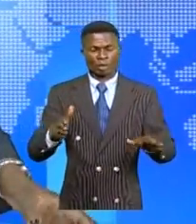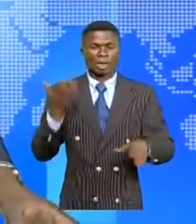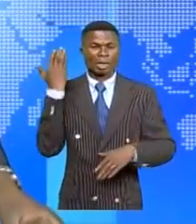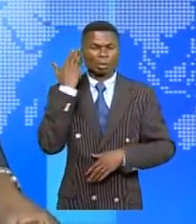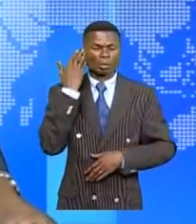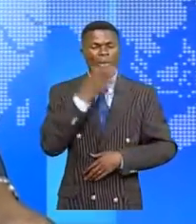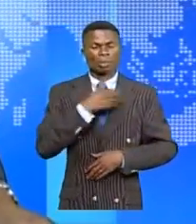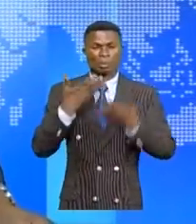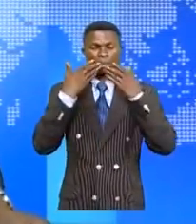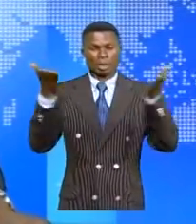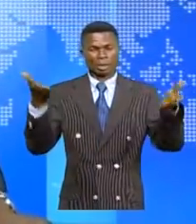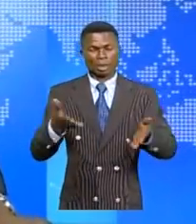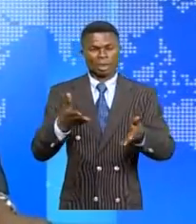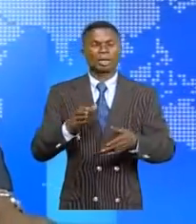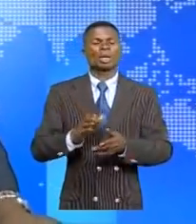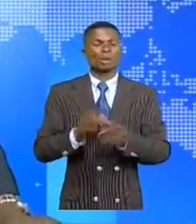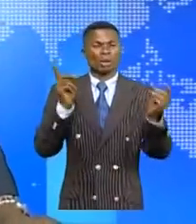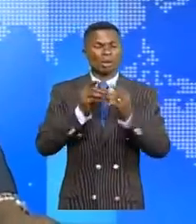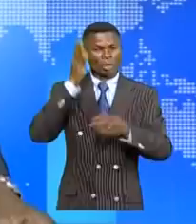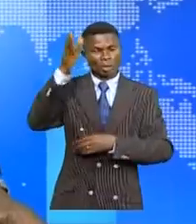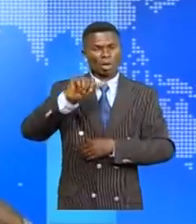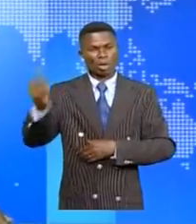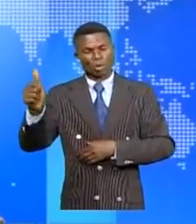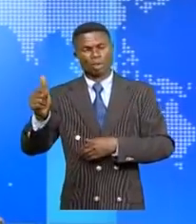Merci de l'avoir suivi. Je vous retrouve demain à la même heure et avec le même